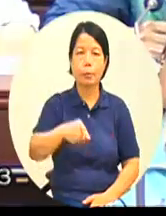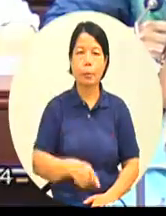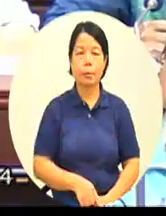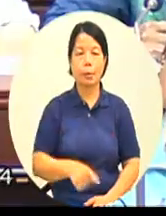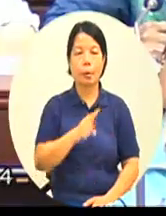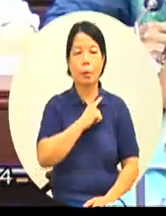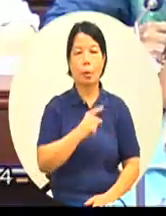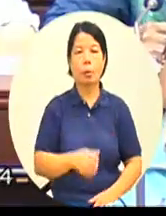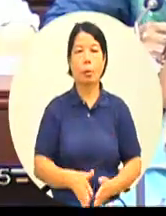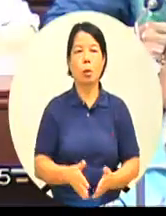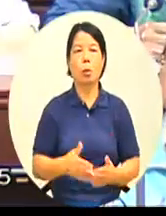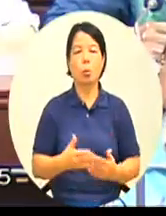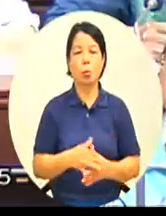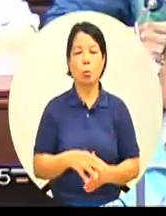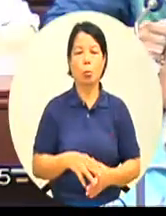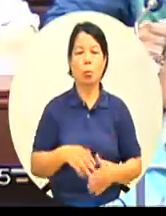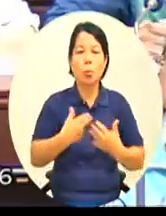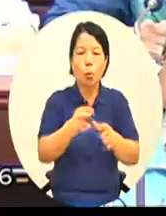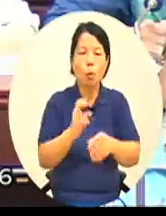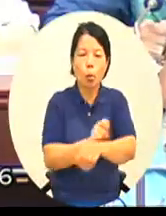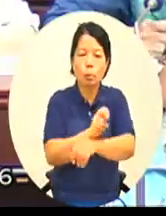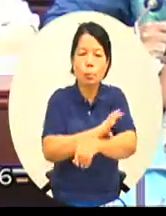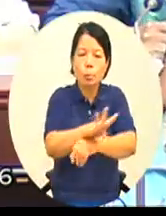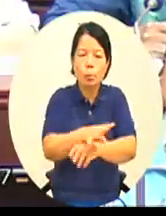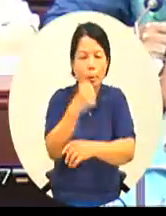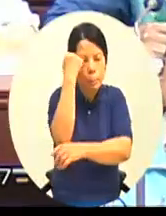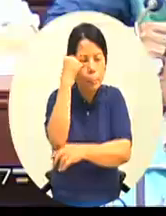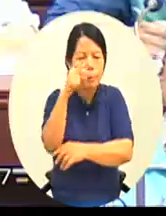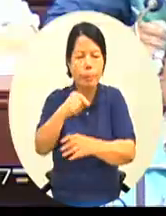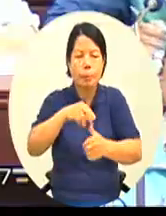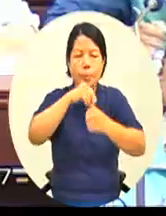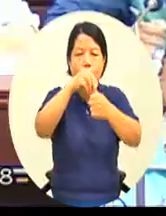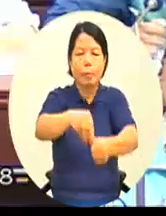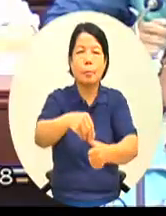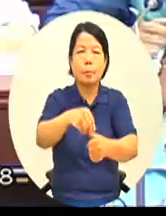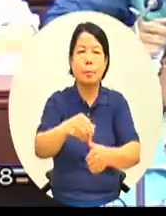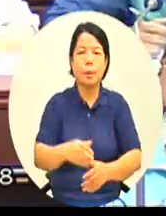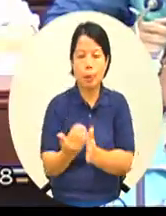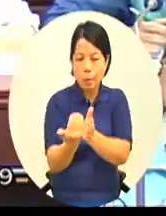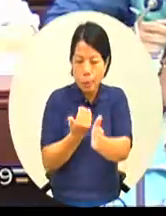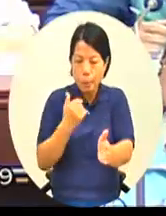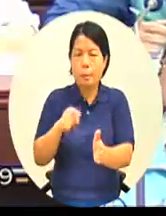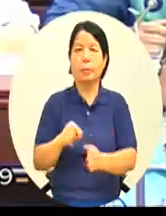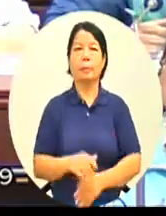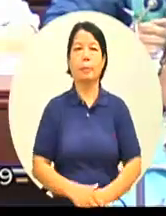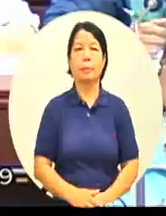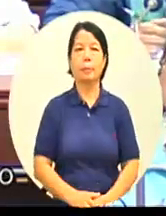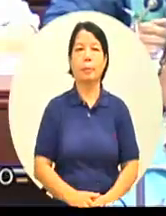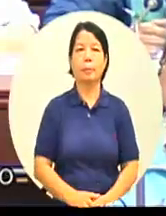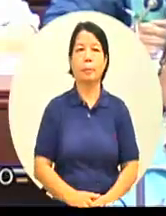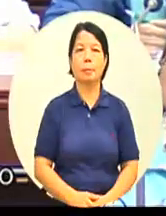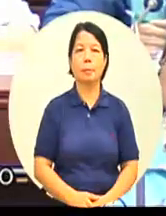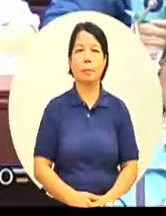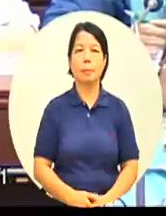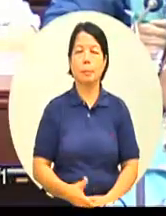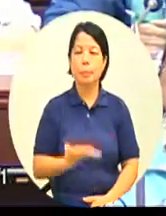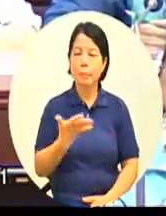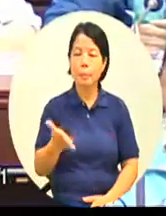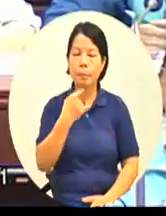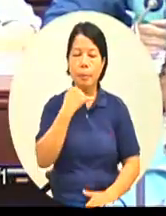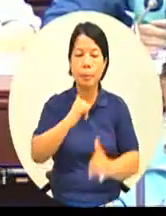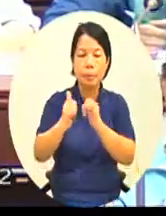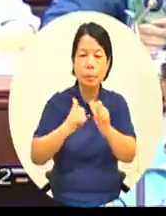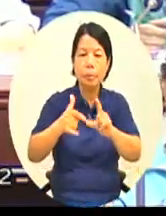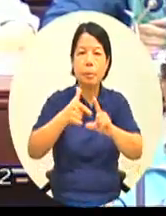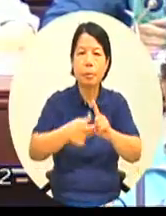还不需要住到二十四小时安置机构里面的往前推，他可能让他可以在社区